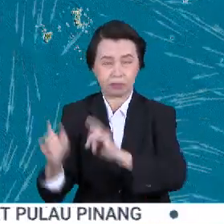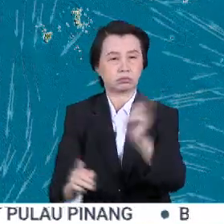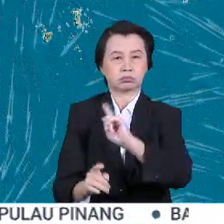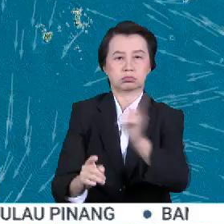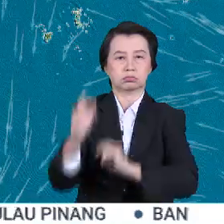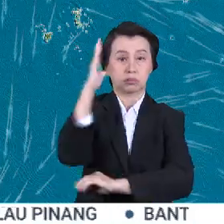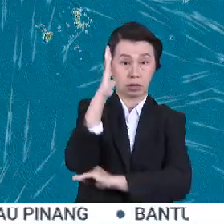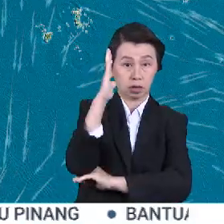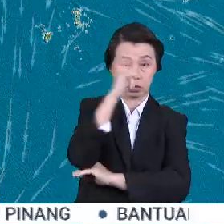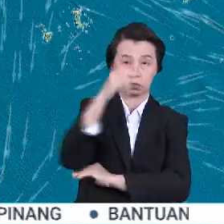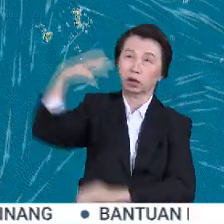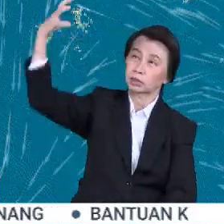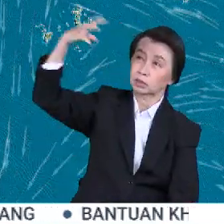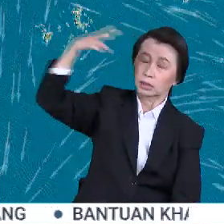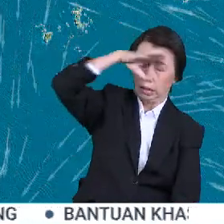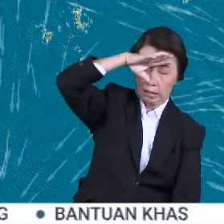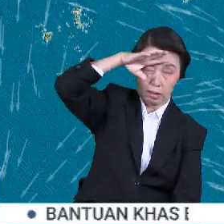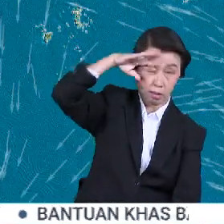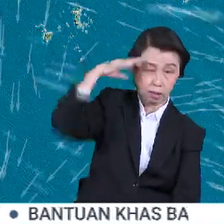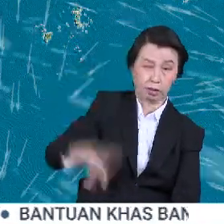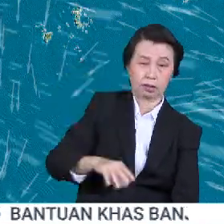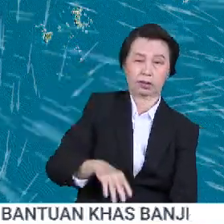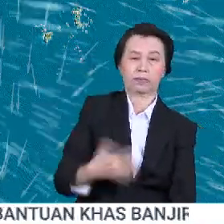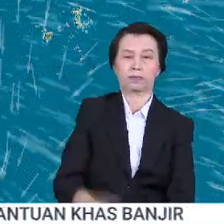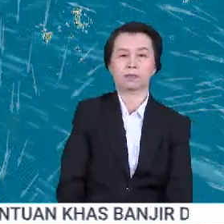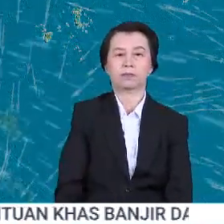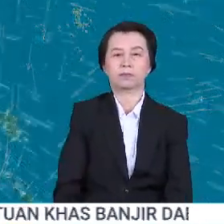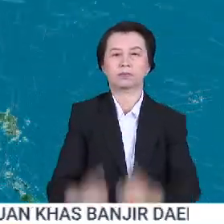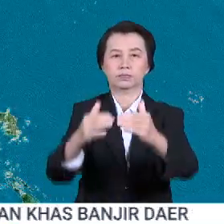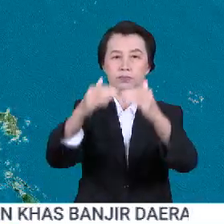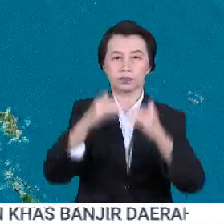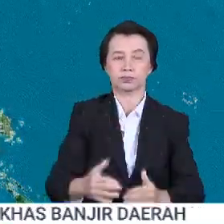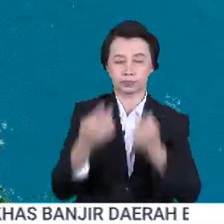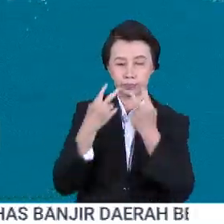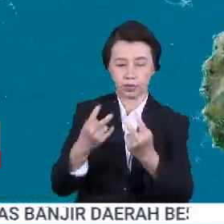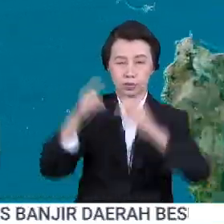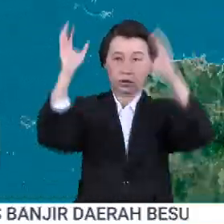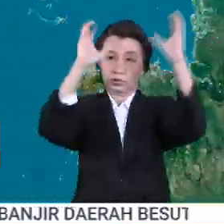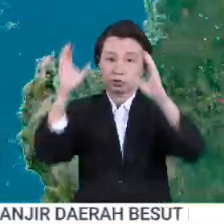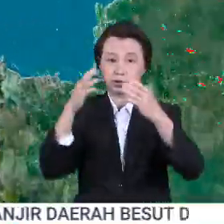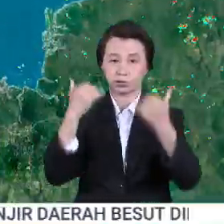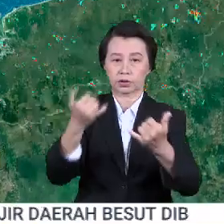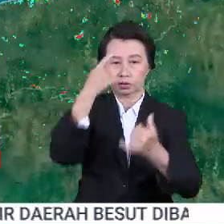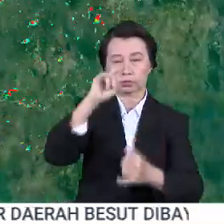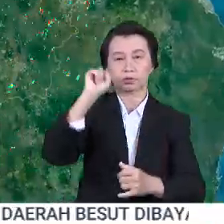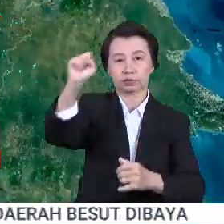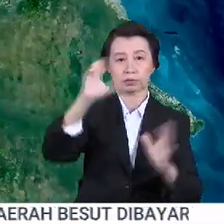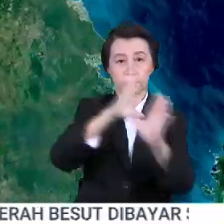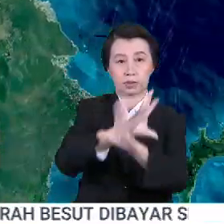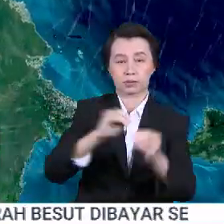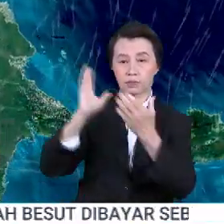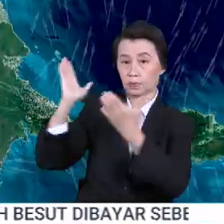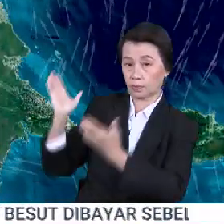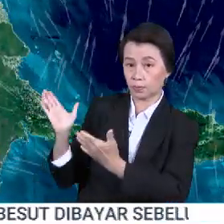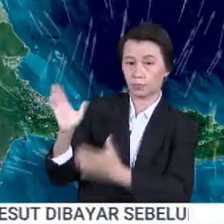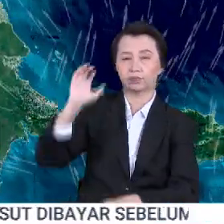hari berikutan keadaan cuaca yang agak panas terik. Seterusnya kita lihat pula keadaan cuaca semasa untuk negeri Sabah dan juga Sarawak. Bagi